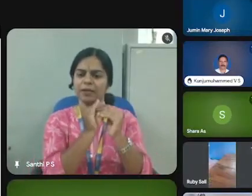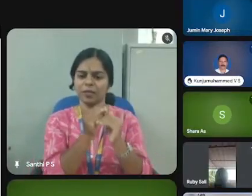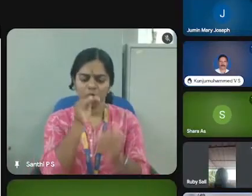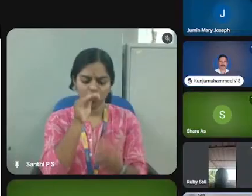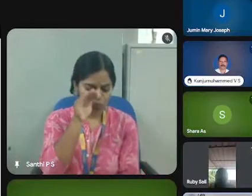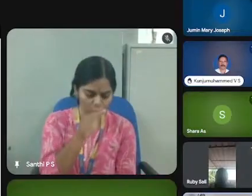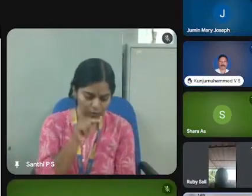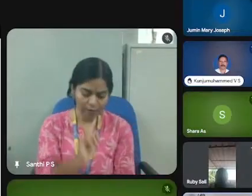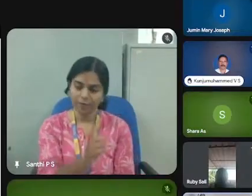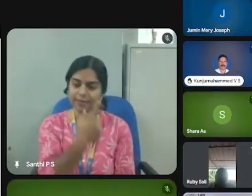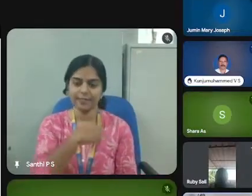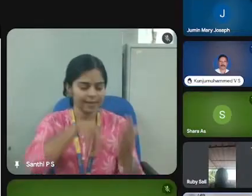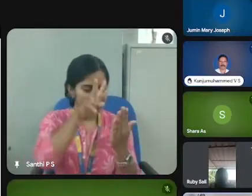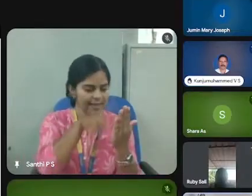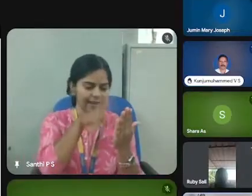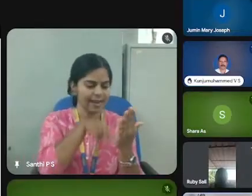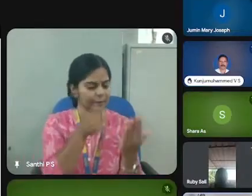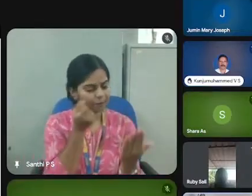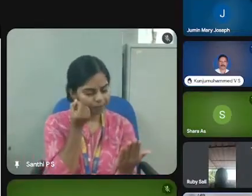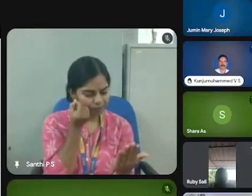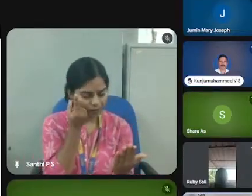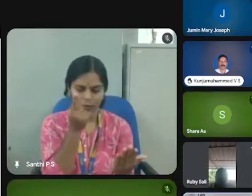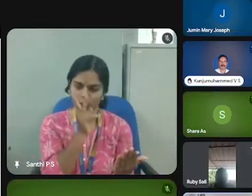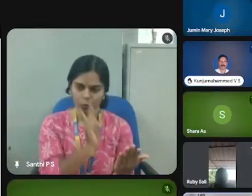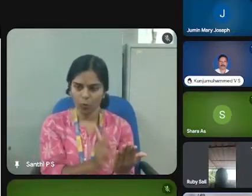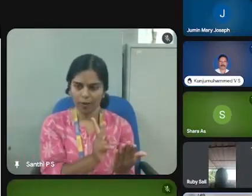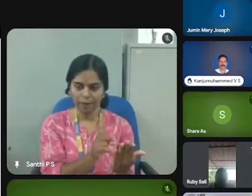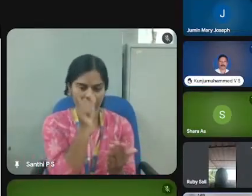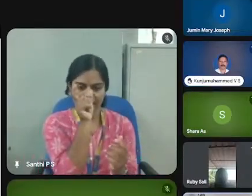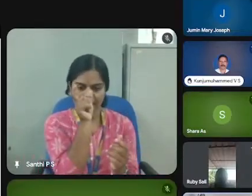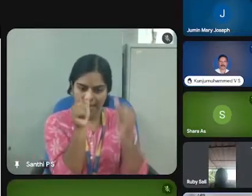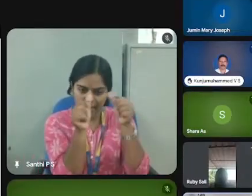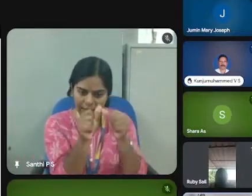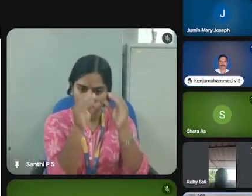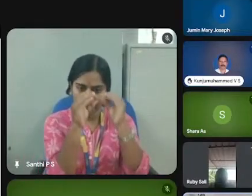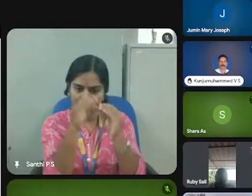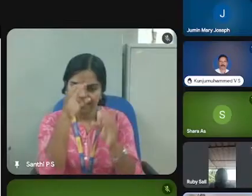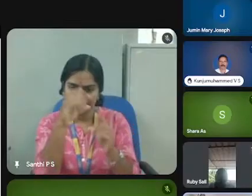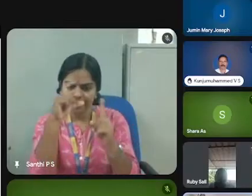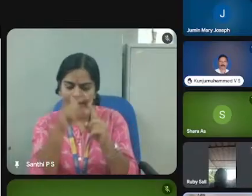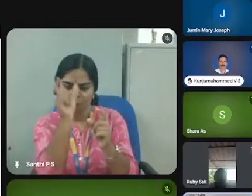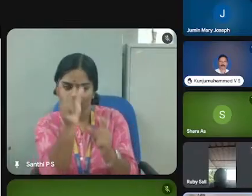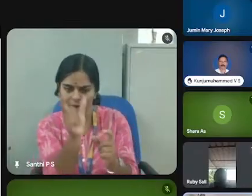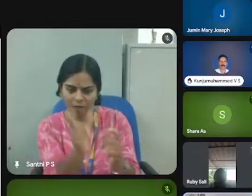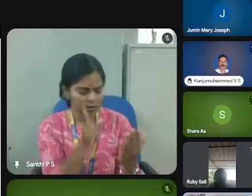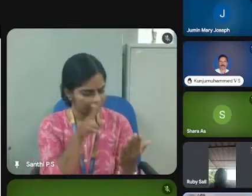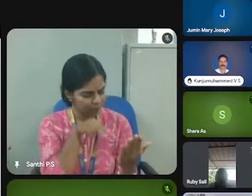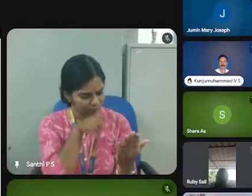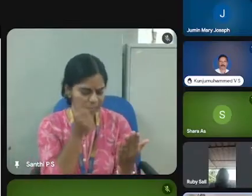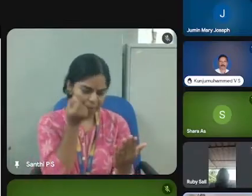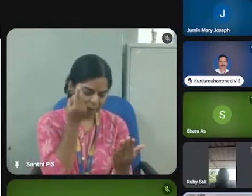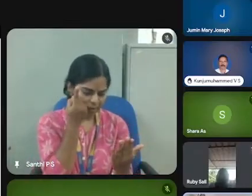കുട്ടിക്ക് ആദ്യം റീഡിംഗ് മനസ്സിലാവുന്നുണ്ടോ, ഓരോ കാര്യങ്ങൾ ലെറ്റേഴ്സ് എടുക്കാൻ പറ്റുന്നുണ്ടോ എന്ന് നോക്കണം. സോ ആദ്യം